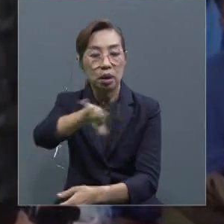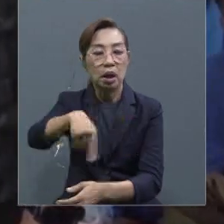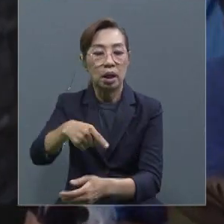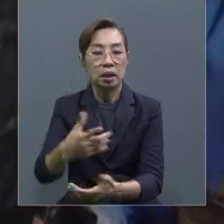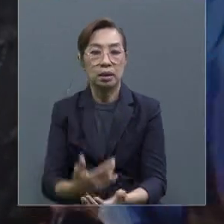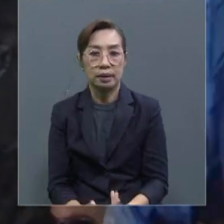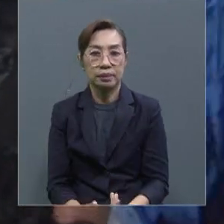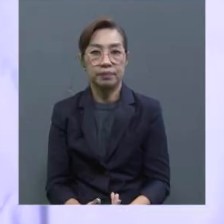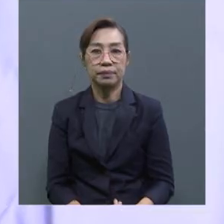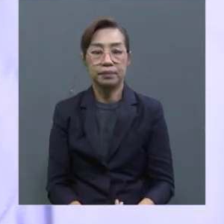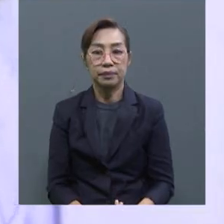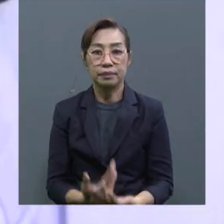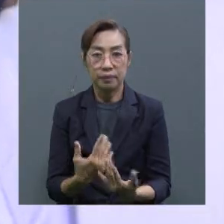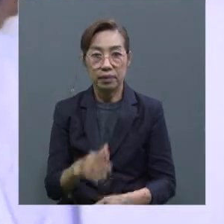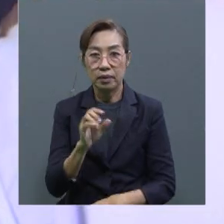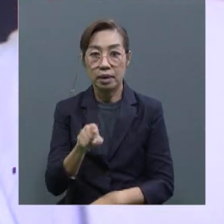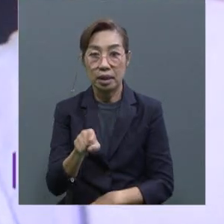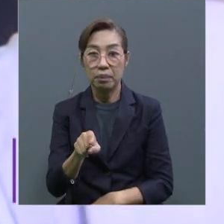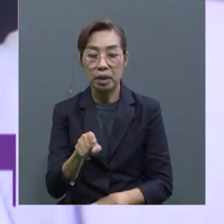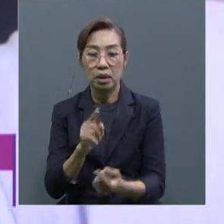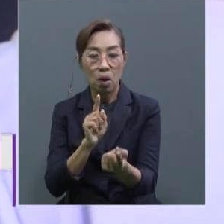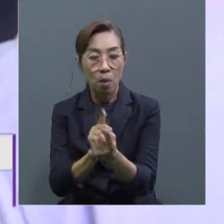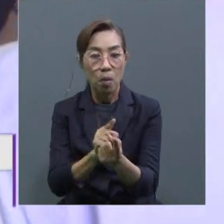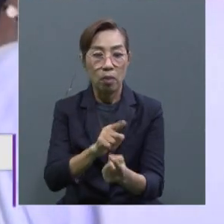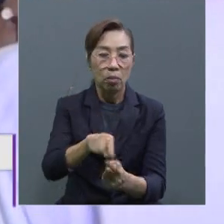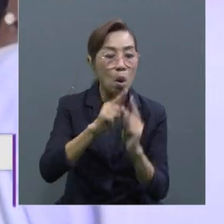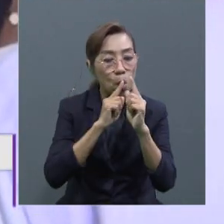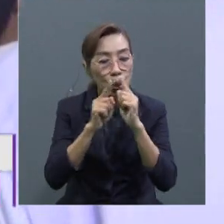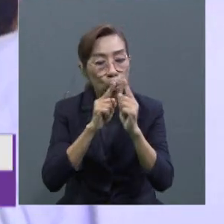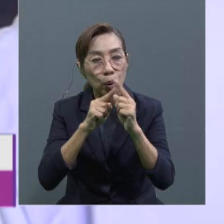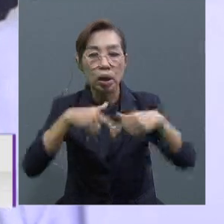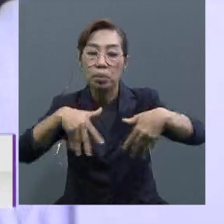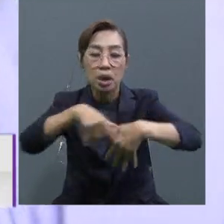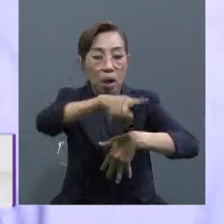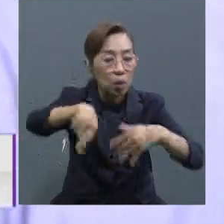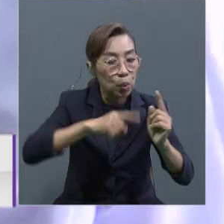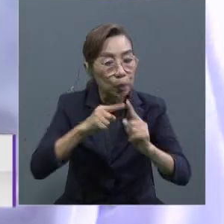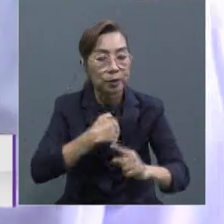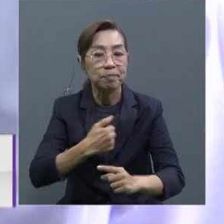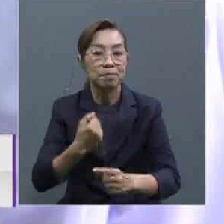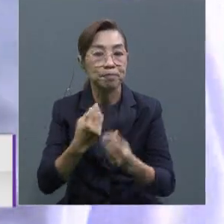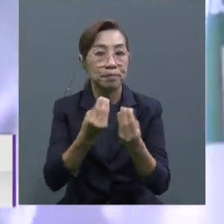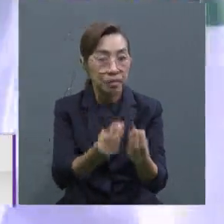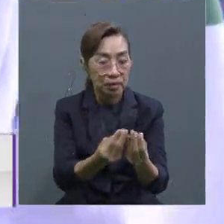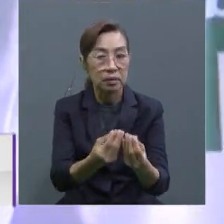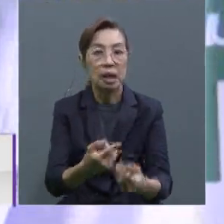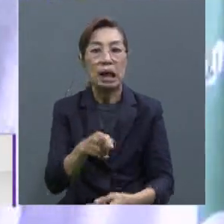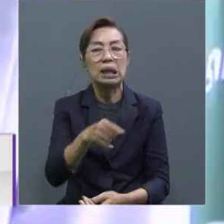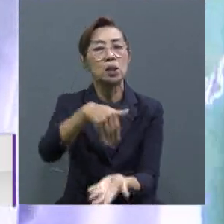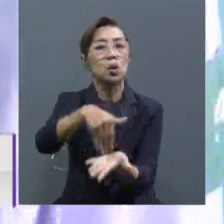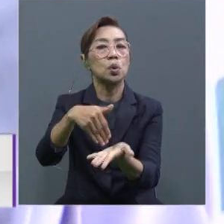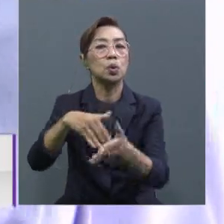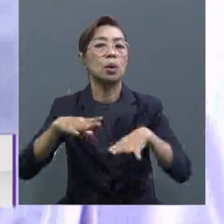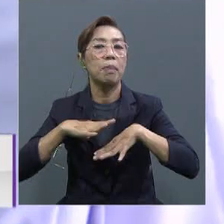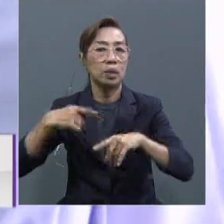บรรเทาความเดือดร้อนในเบื้องต้นพร้อมกับเนี่ยฮะมีการพบปะผู้คุยกับพี่น้องประชาชนให้กำลังใจนะครับกันที่ศูนย์พัก